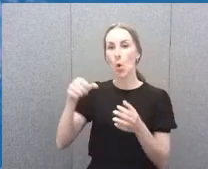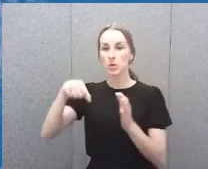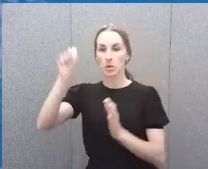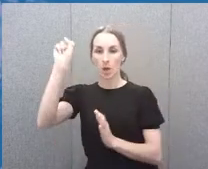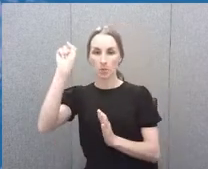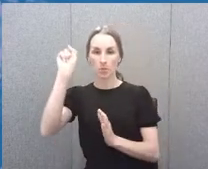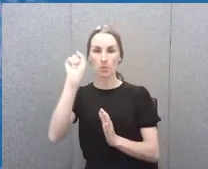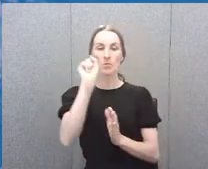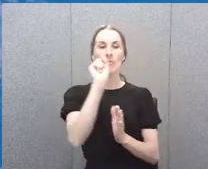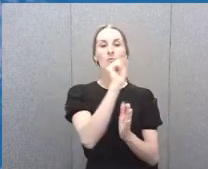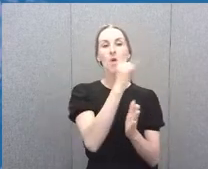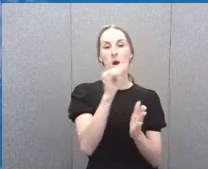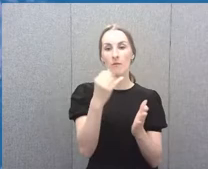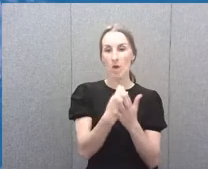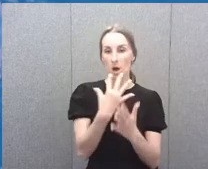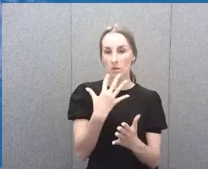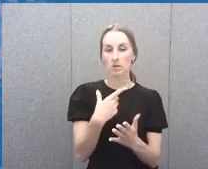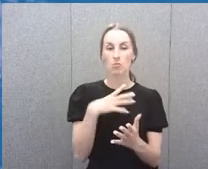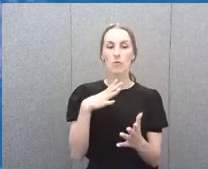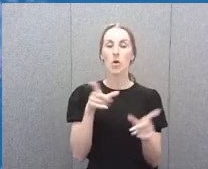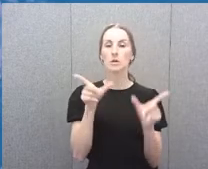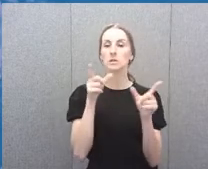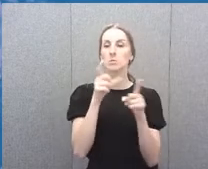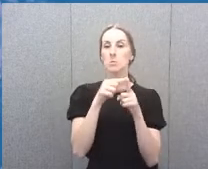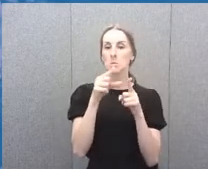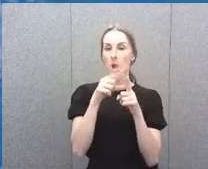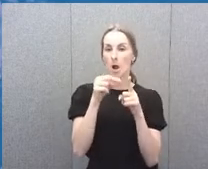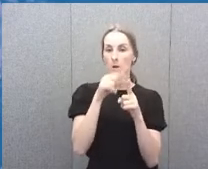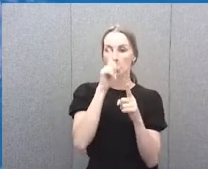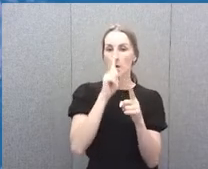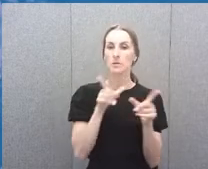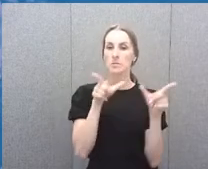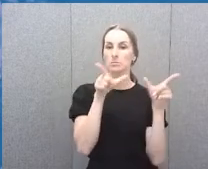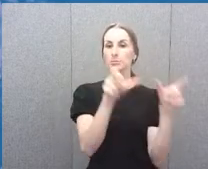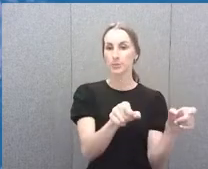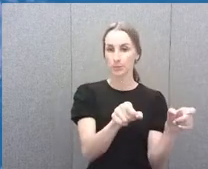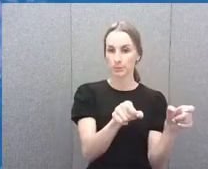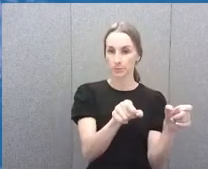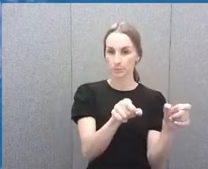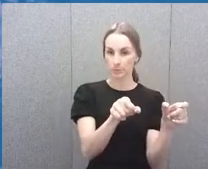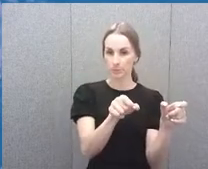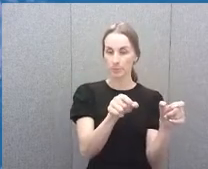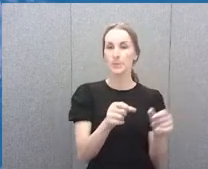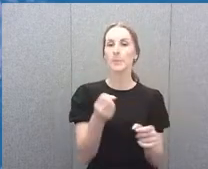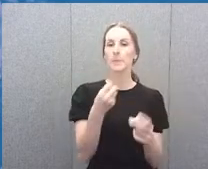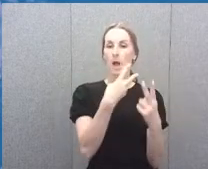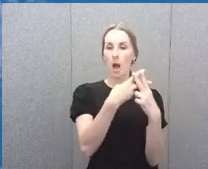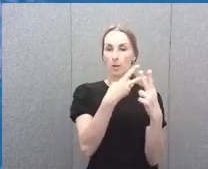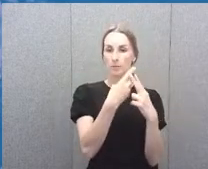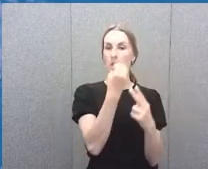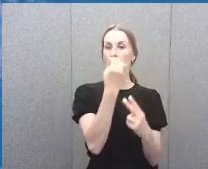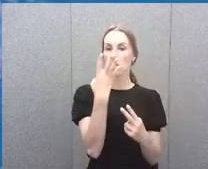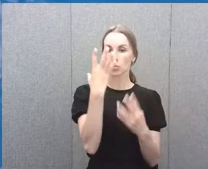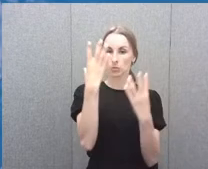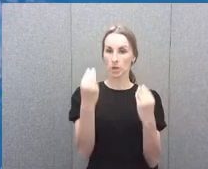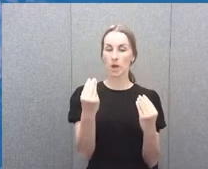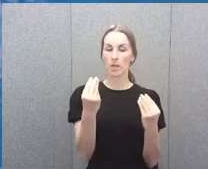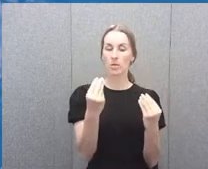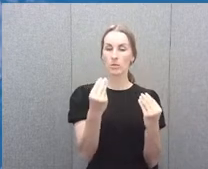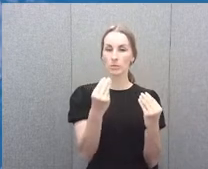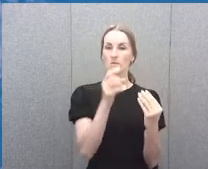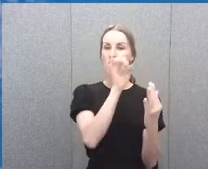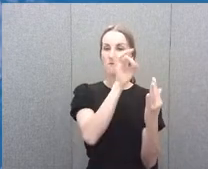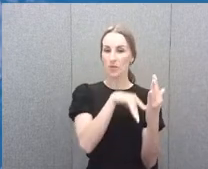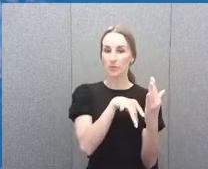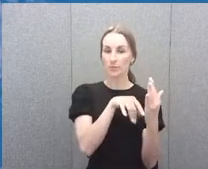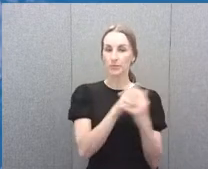была арестована в октябре, 14 дней провела в тюрьме. Только, я говорю, 14 дней в тюрьме,